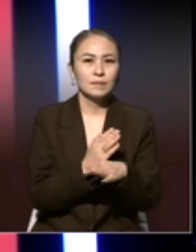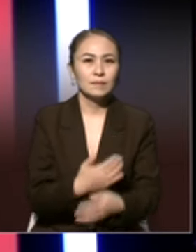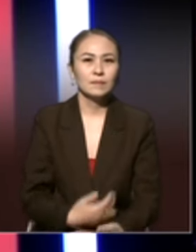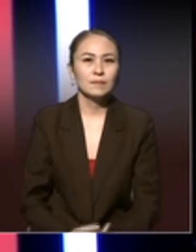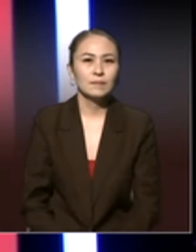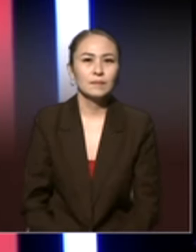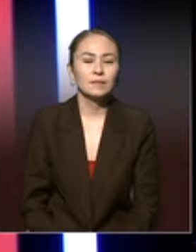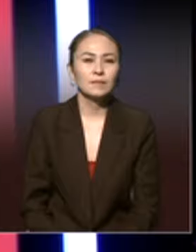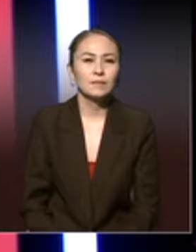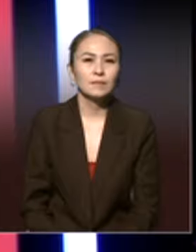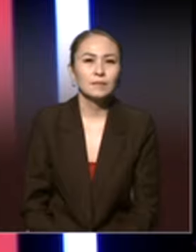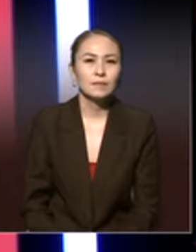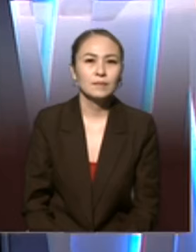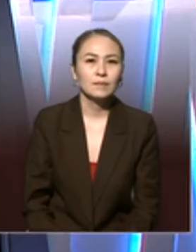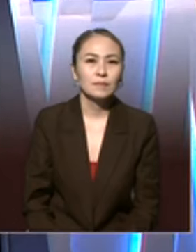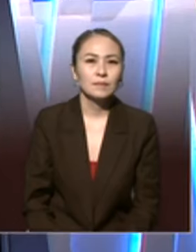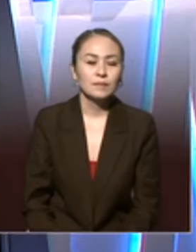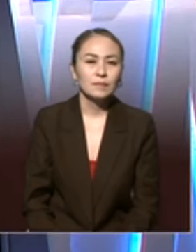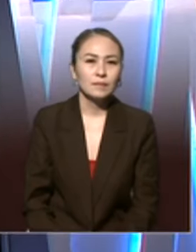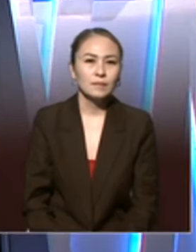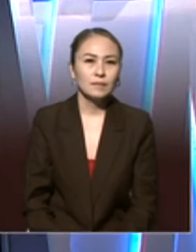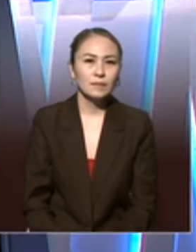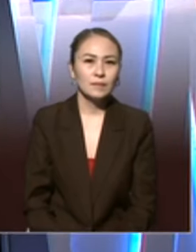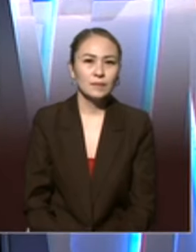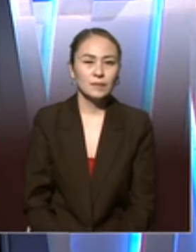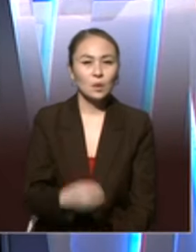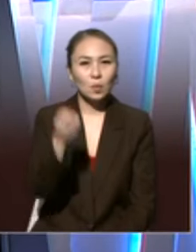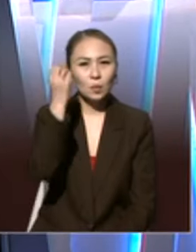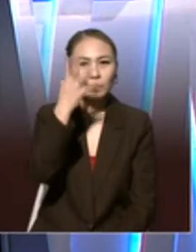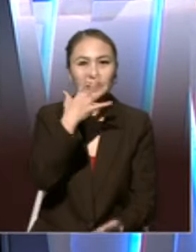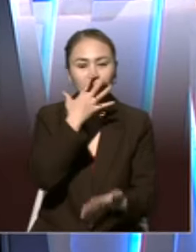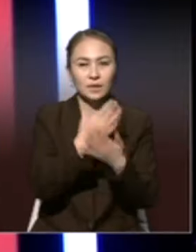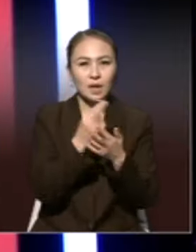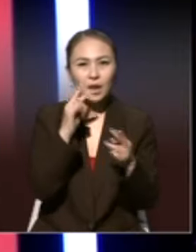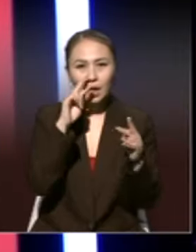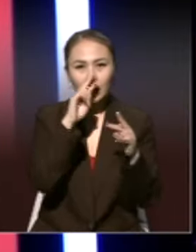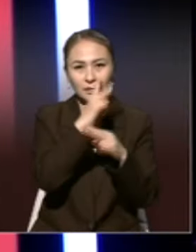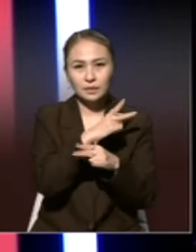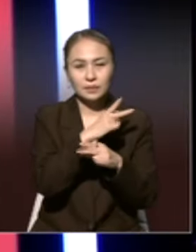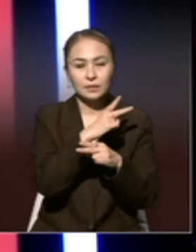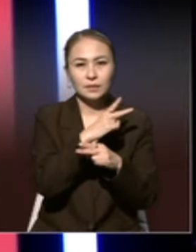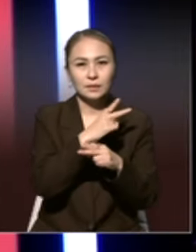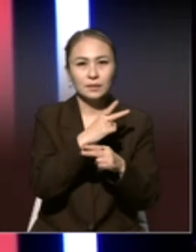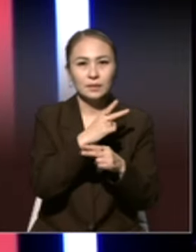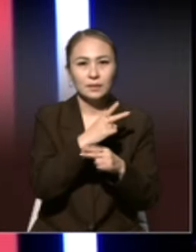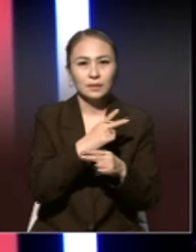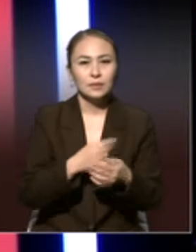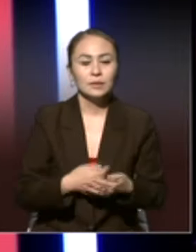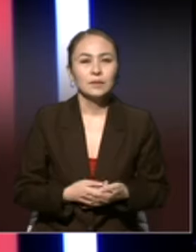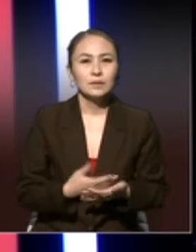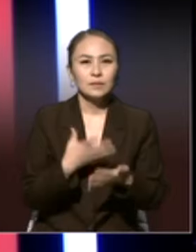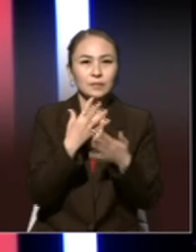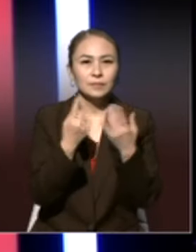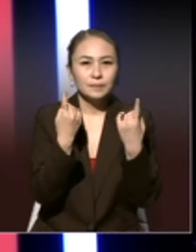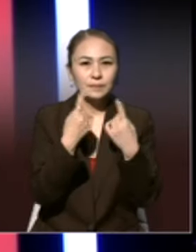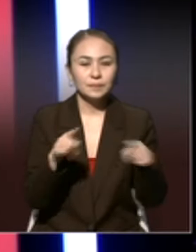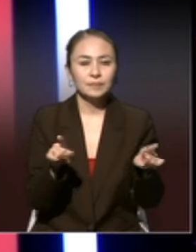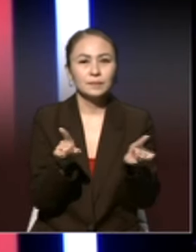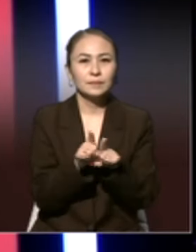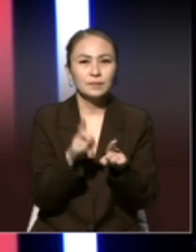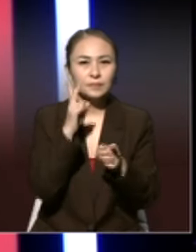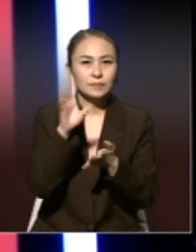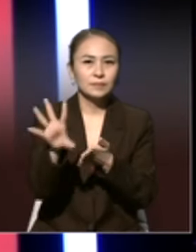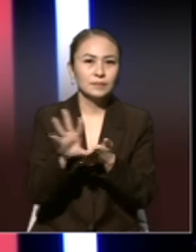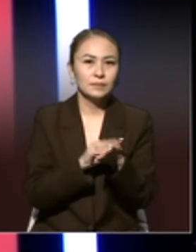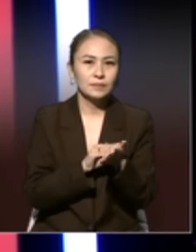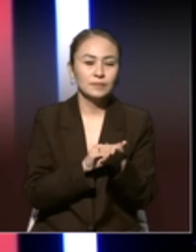өкінішке орай соңына келіп қалды. Енді ақылдылар өз қателігінен, даналар өзгелердің қатесінен